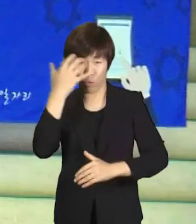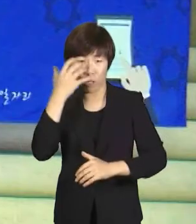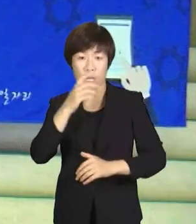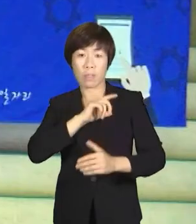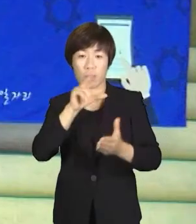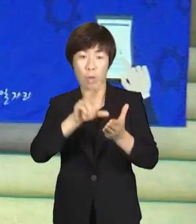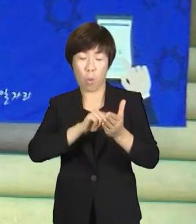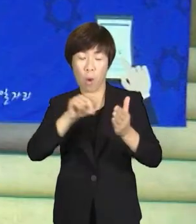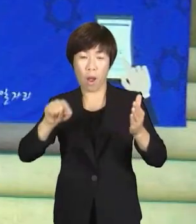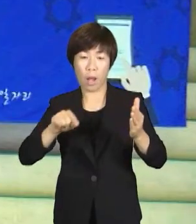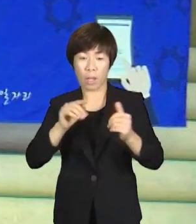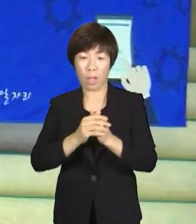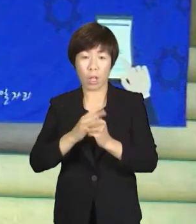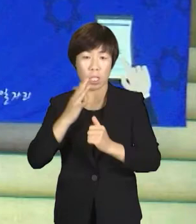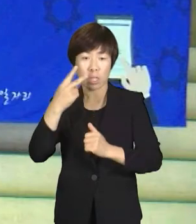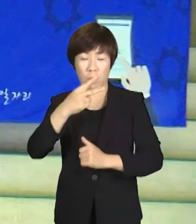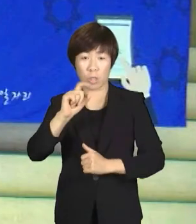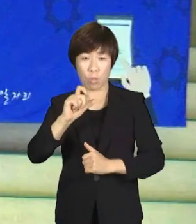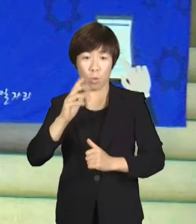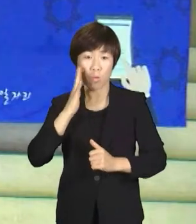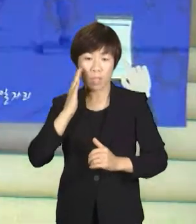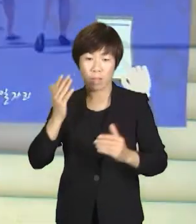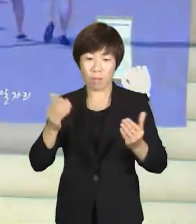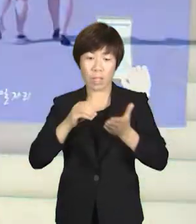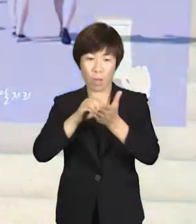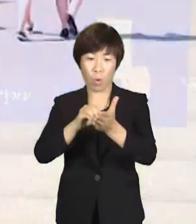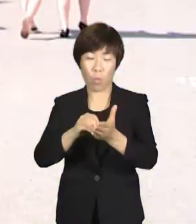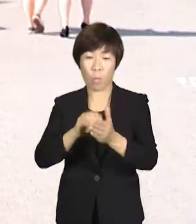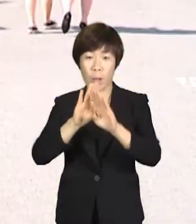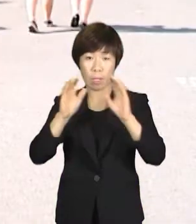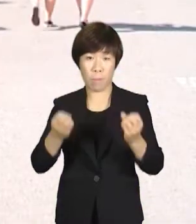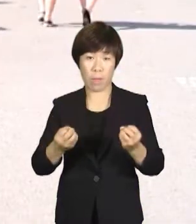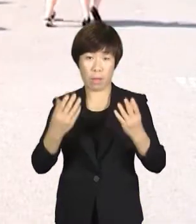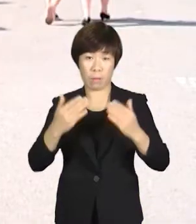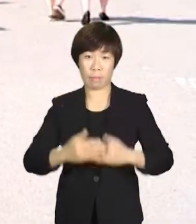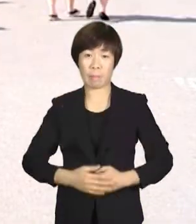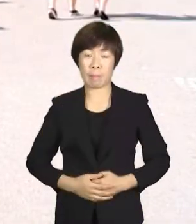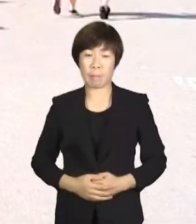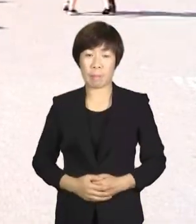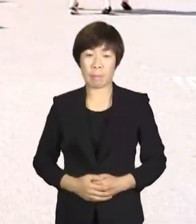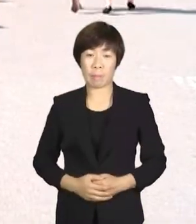2015 울산 강소기업 채용 박람회를 개최했는데요.